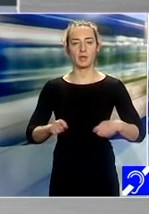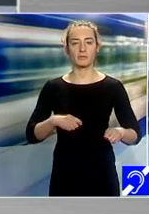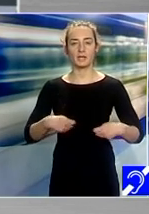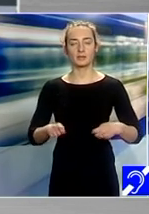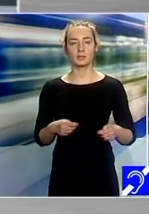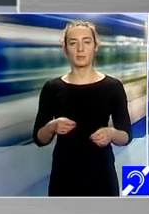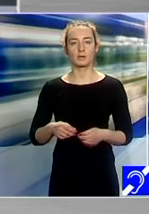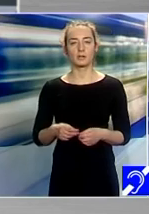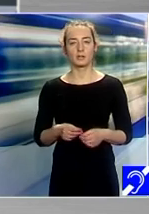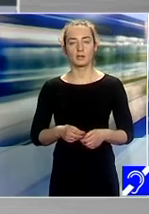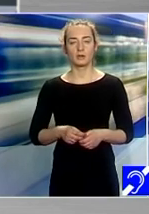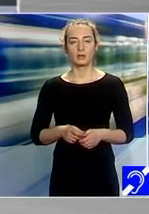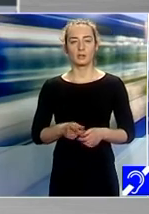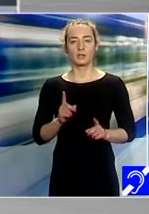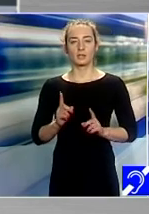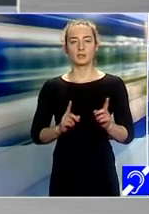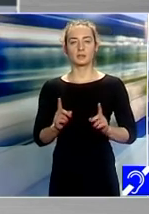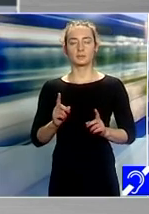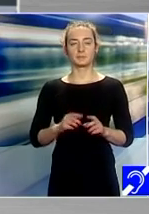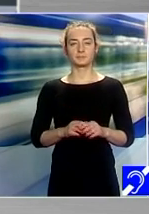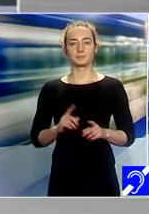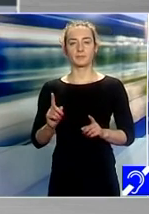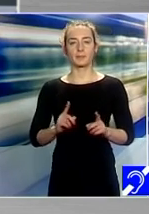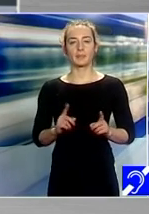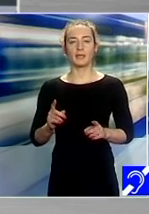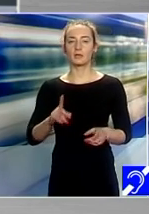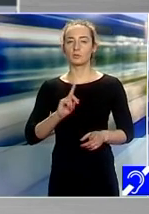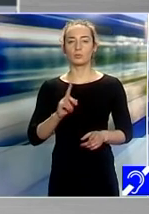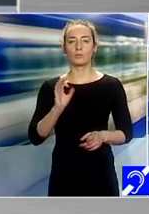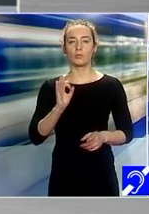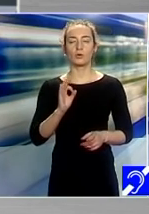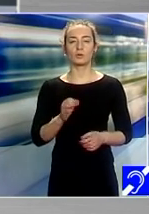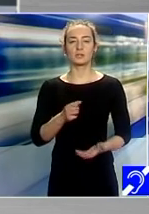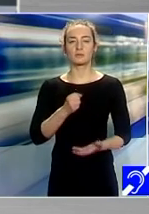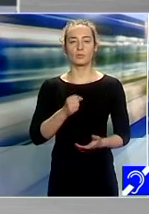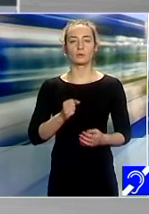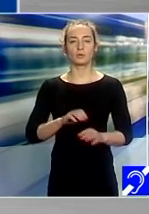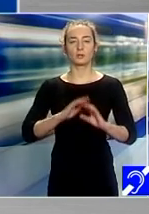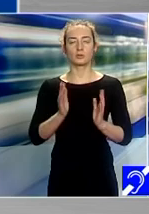fapt, programul acoperă doar implantele. Dacă nu fondurile în totalitate pentru